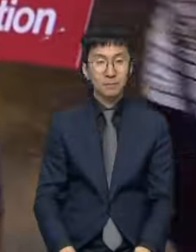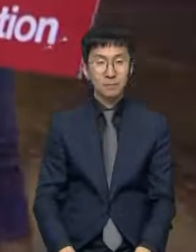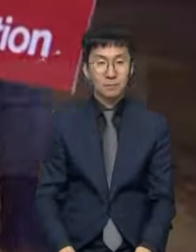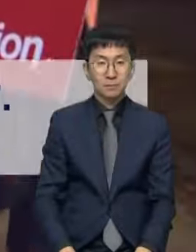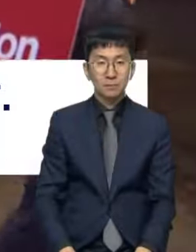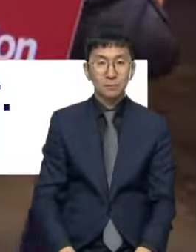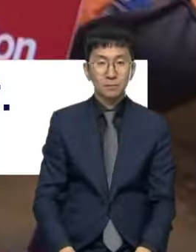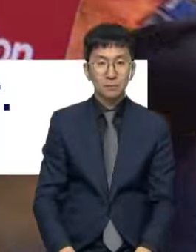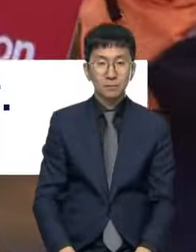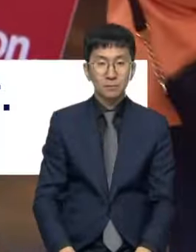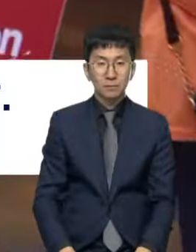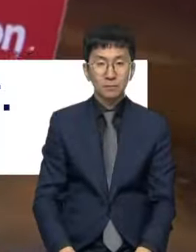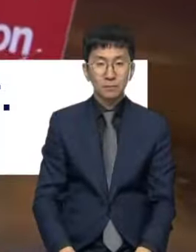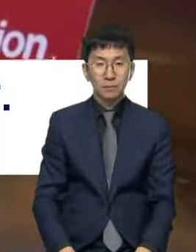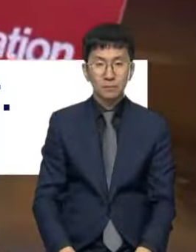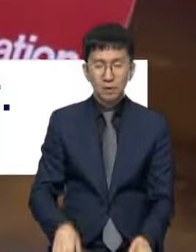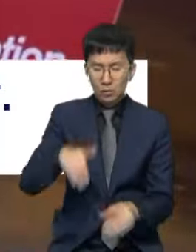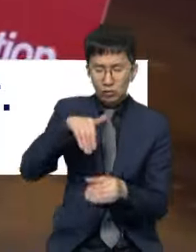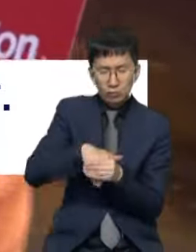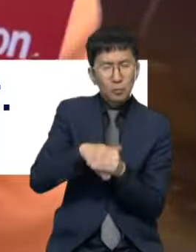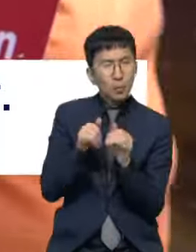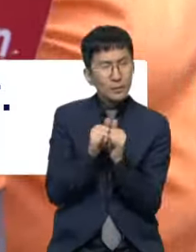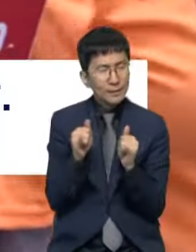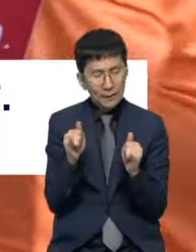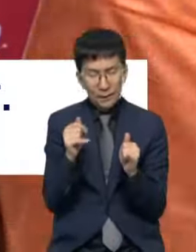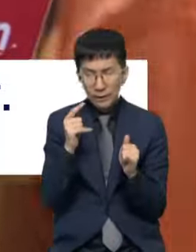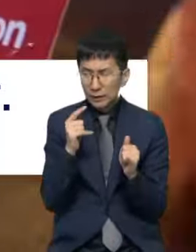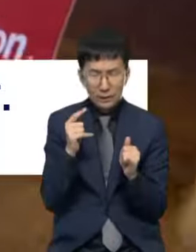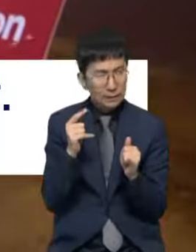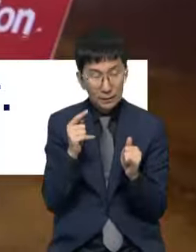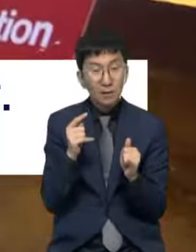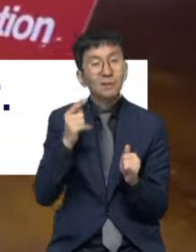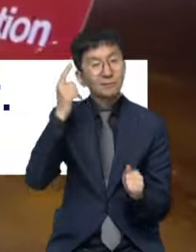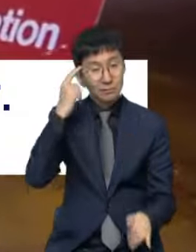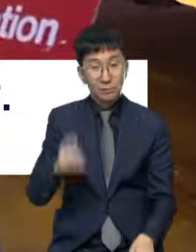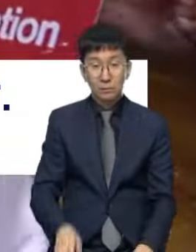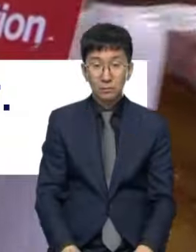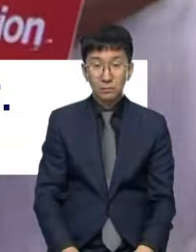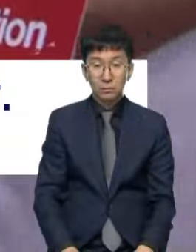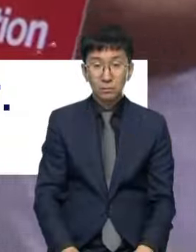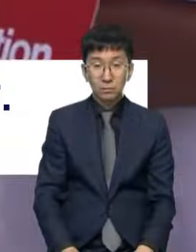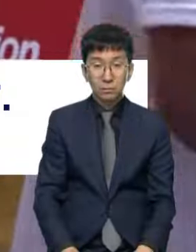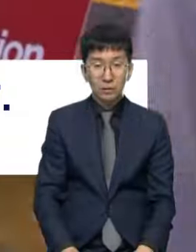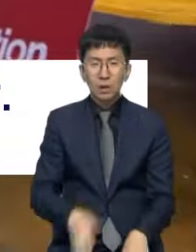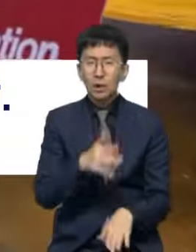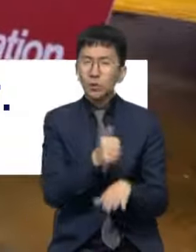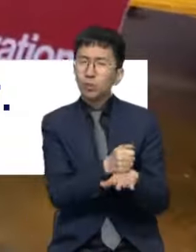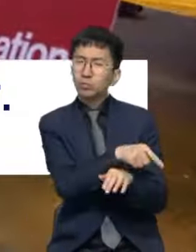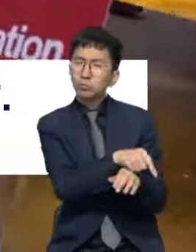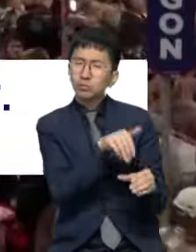I think it will have an effect on the voter. I think that will make them into him in some weird way, but it